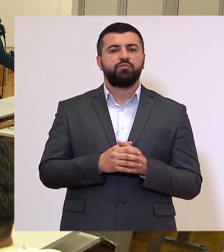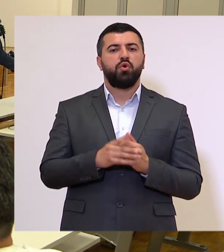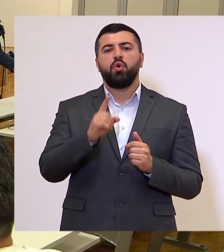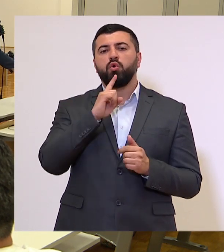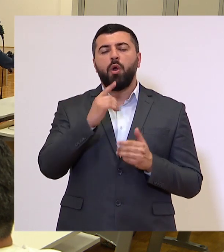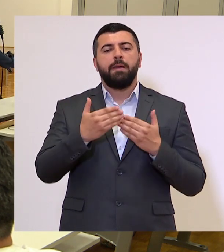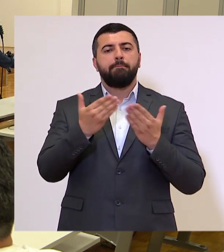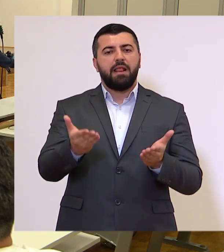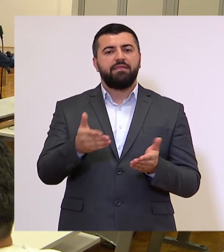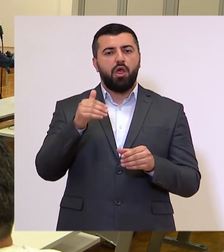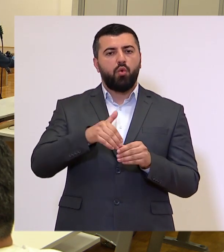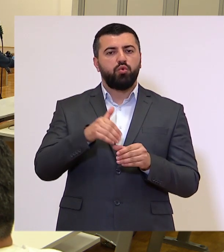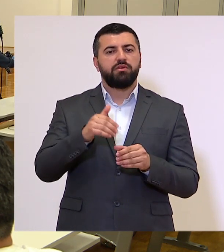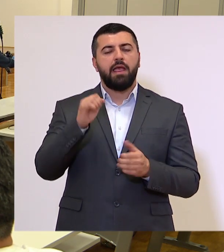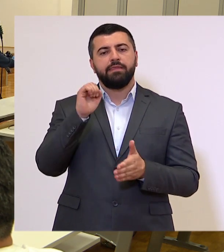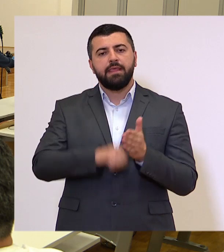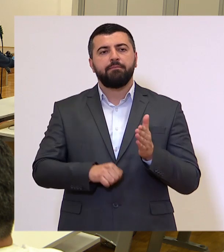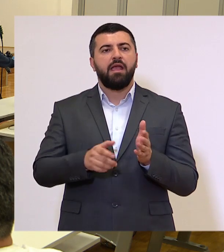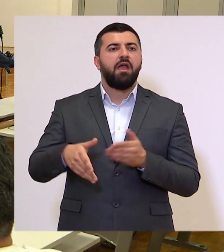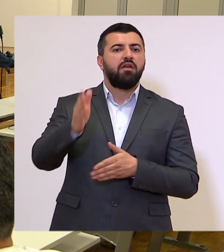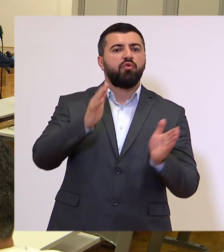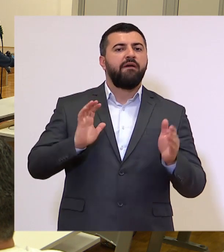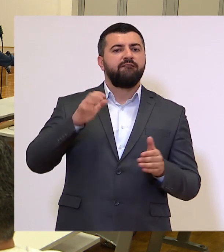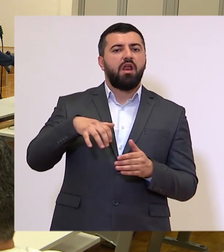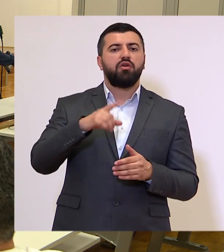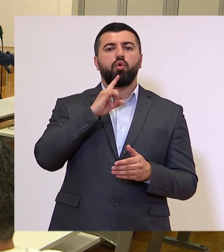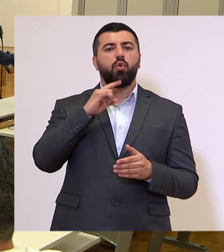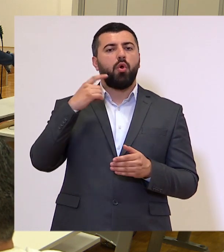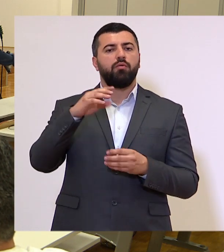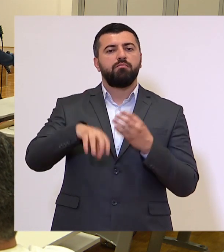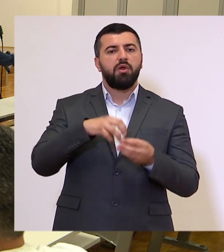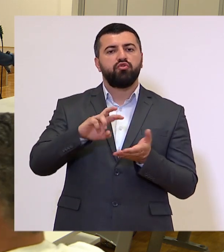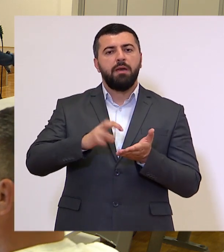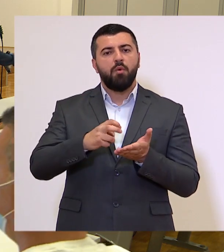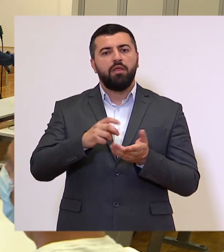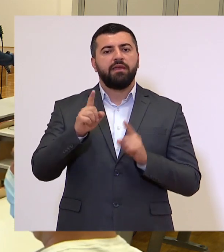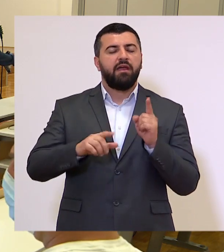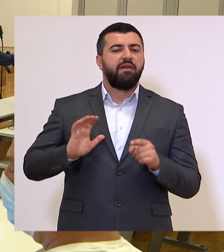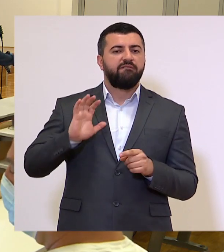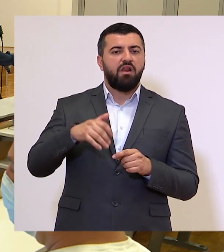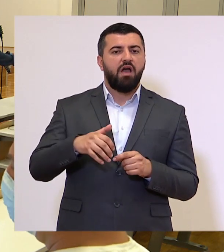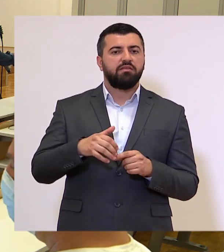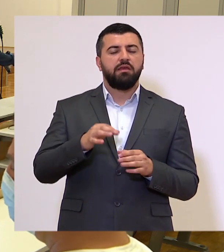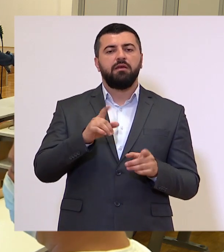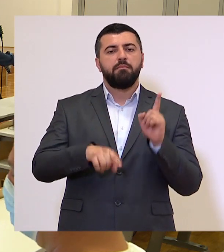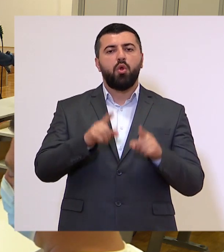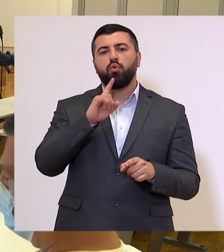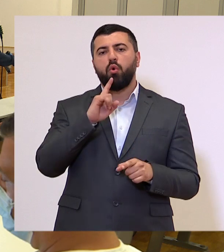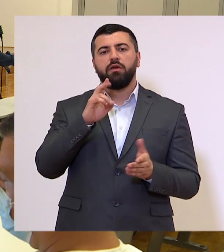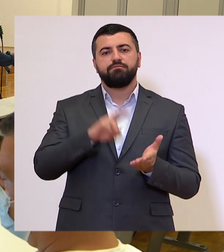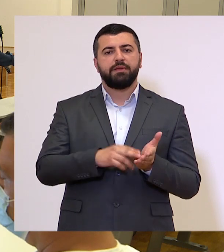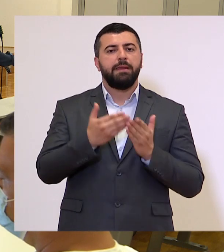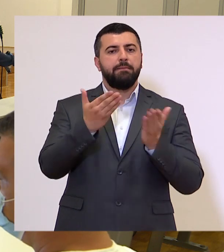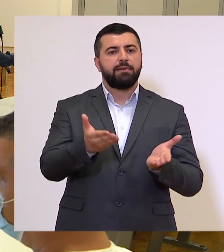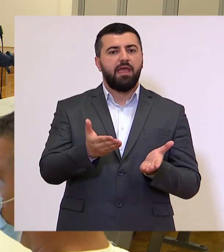konkretno predlaže mjere ograničenja, na osnovu kojih kriterijuma i miješa li se politika, odnosno vlast, na bilo koji način u